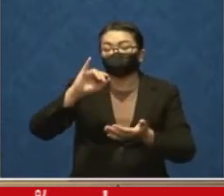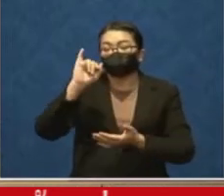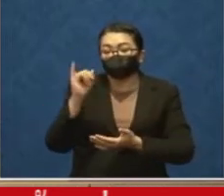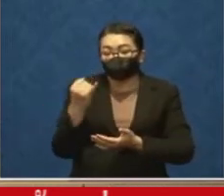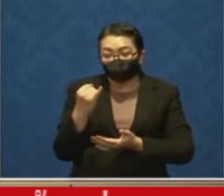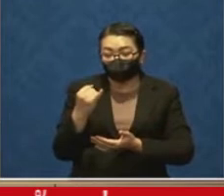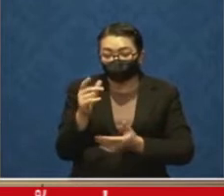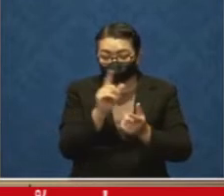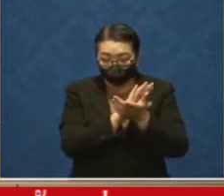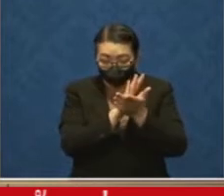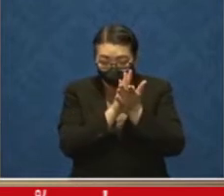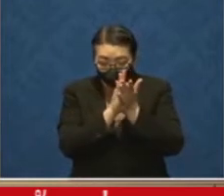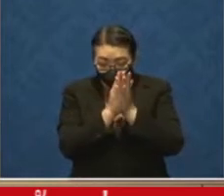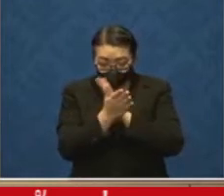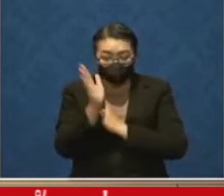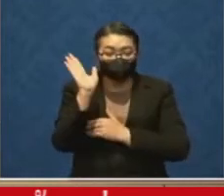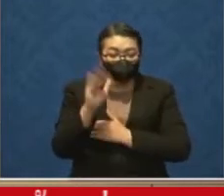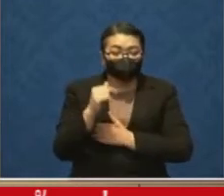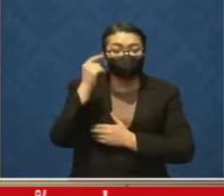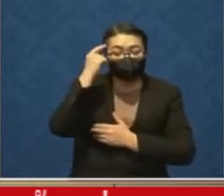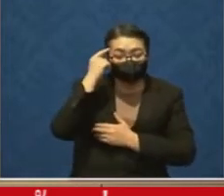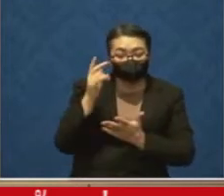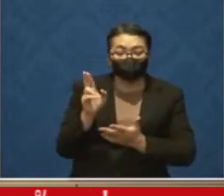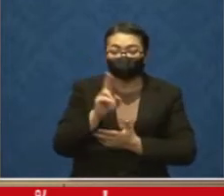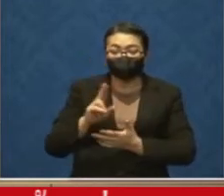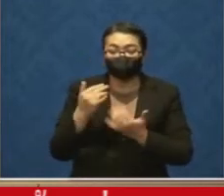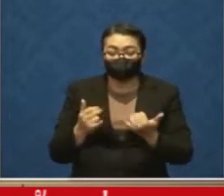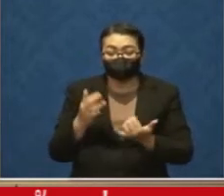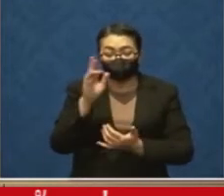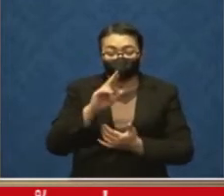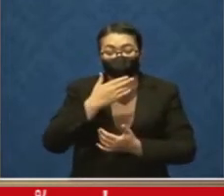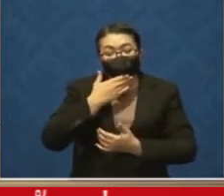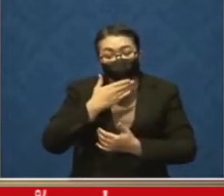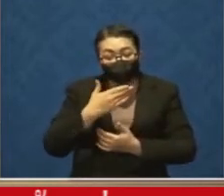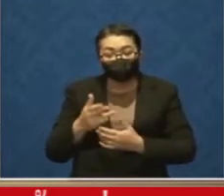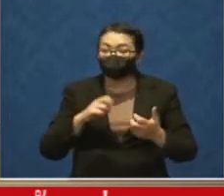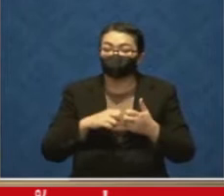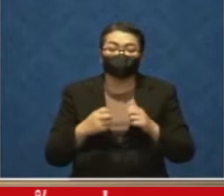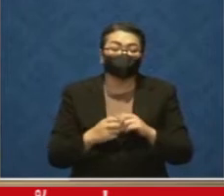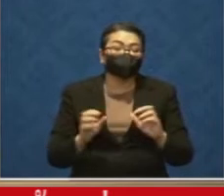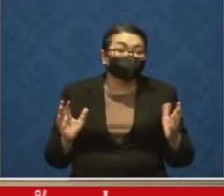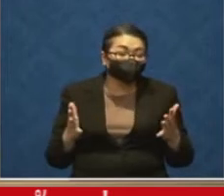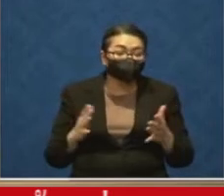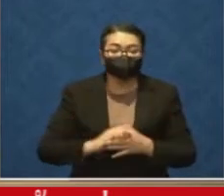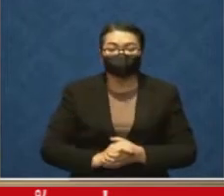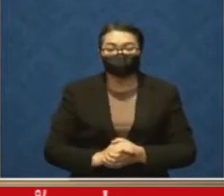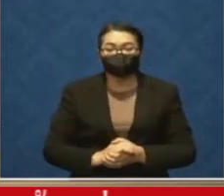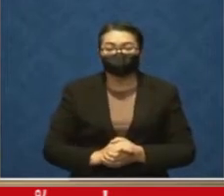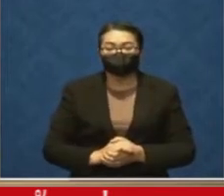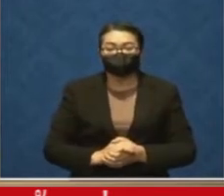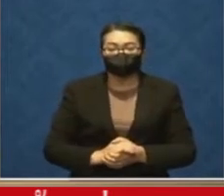ารปรับปรุงจนกระทั่งตกผลึกกมสัภาษณสมมิรกได้ใช้มาตลอดไม่เคยมปัญหา ไมมีข้อบกพรองใดๆเลยแต